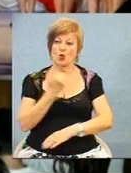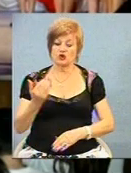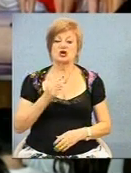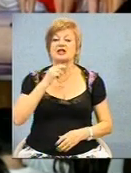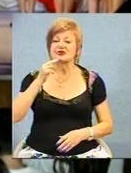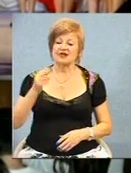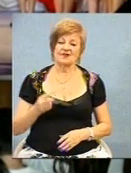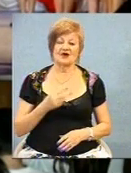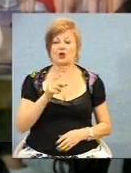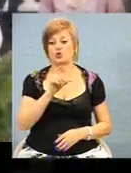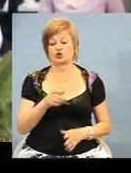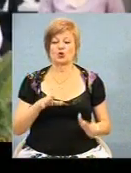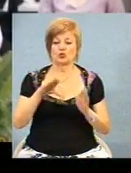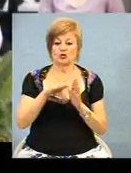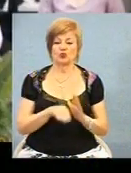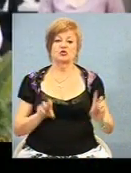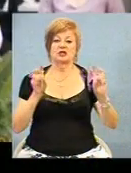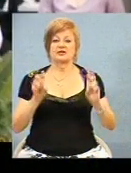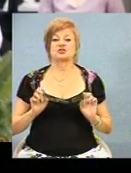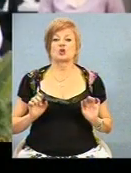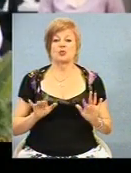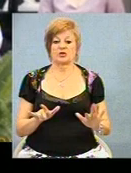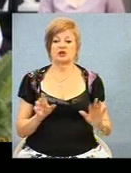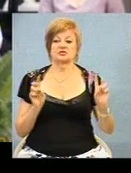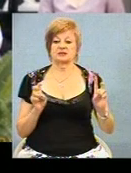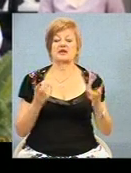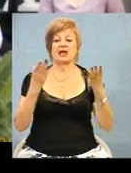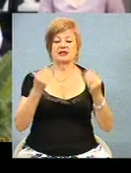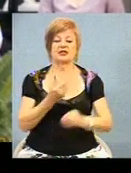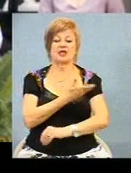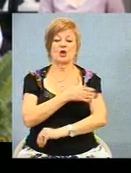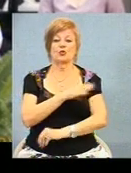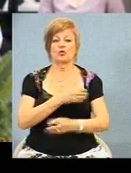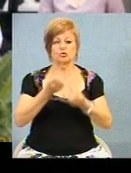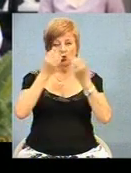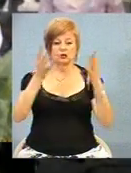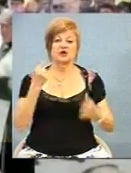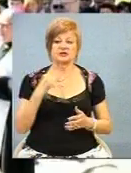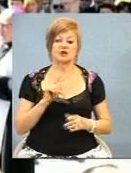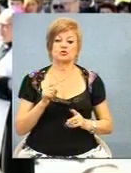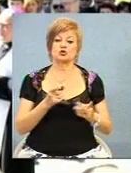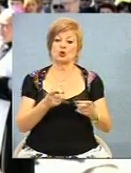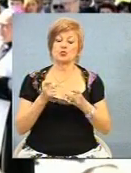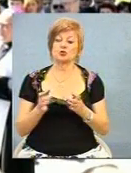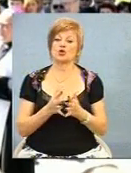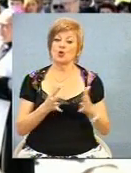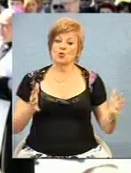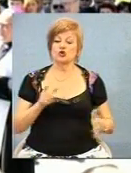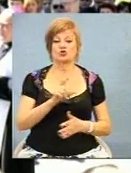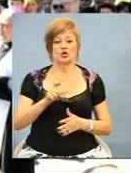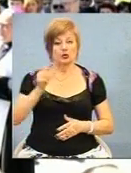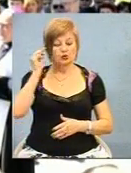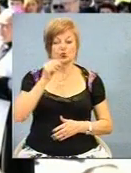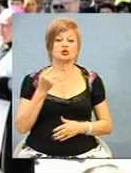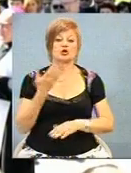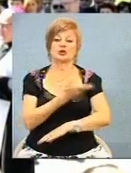містяни долучаються до участі тематичних заходів під егідою Дні польської культури у Запоріжжі. Аби заохотити більшу кількість людей до вивчення